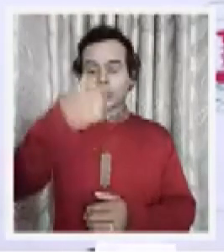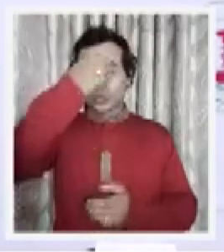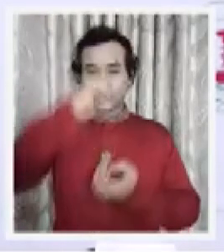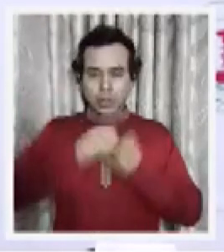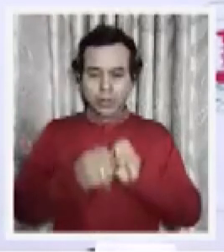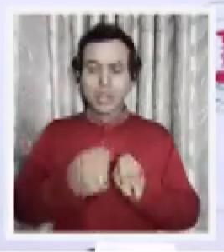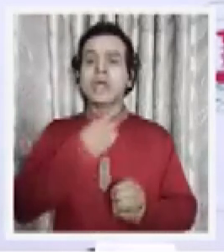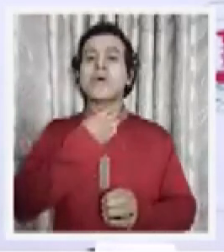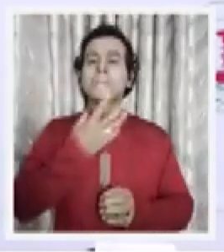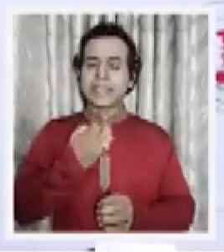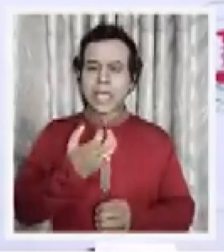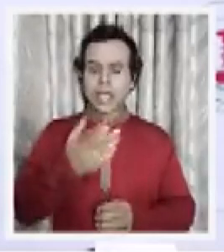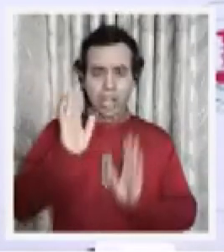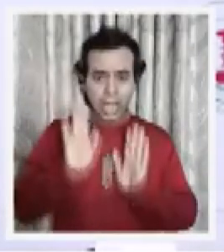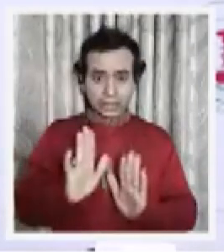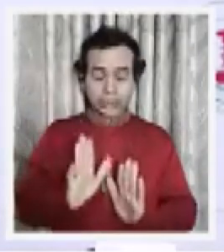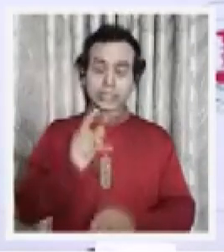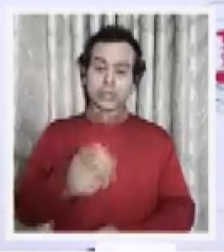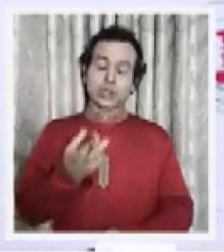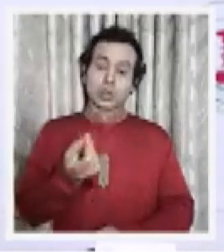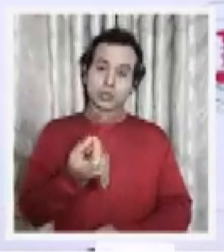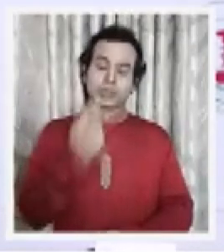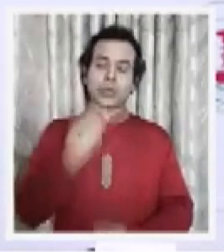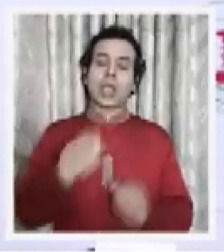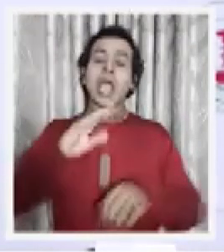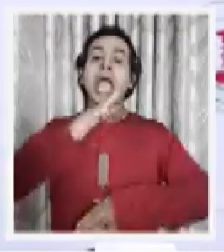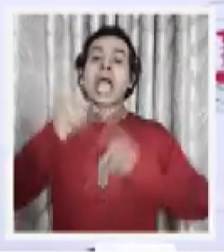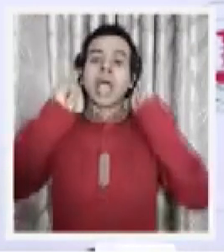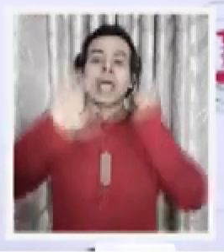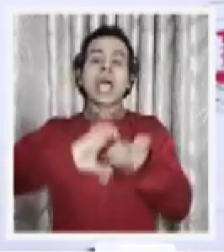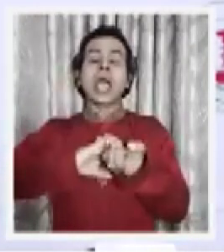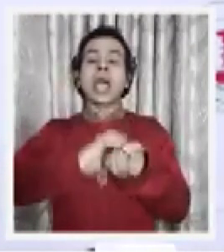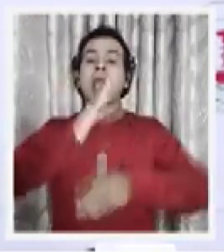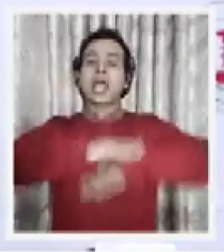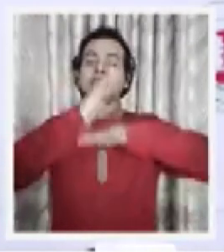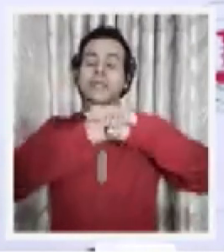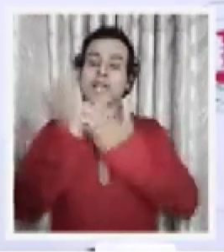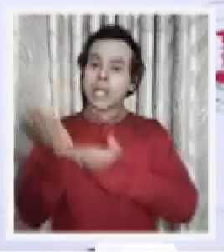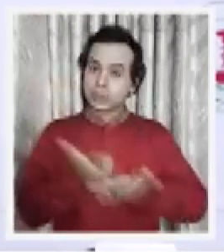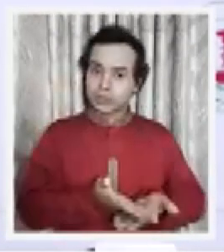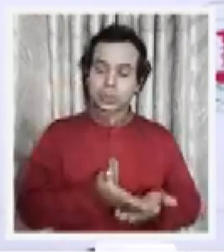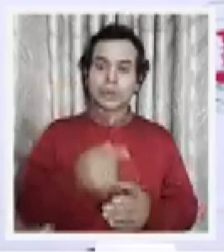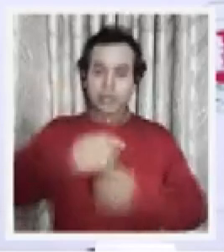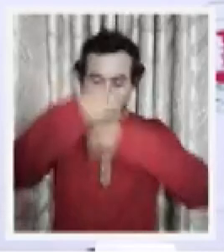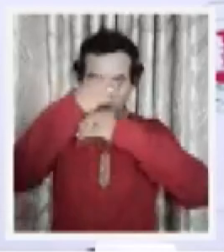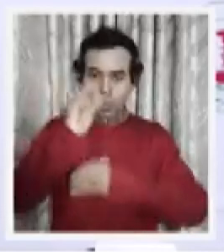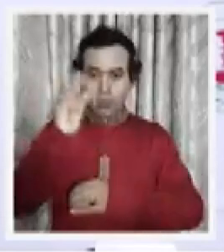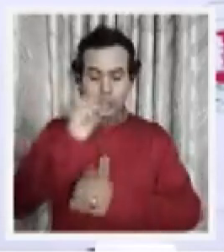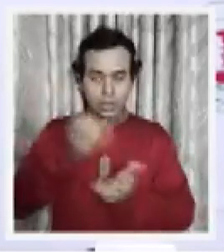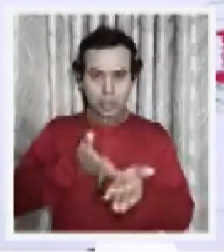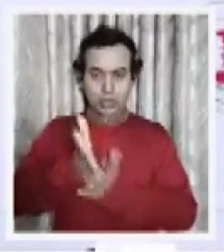অবশ্যই নমুনা পরীক্ষা করার জন্য আসবেন এবং নমুনা পরীক্ষা করাবেন। নমুনা পরীক্ষা করার মাধ্যমেই আমরা এই